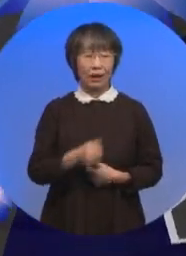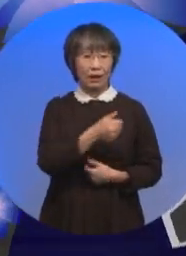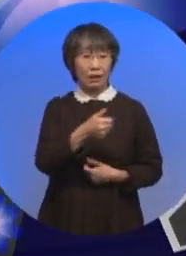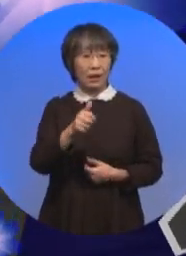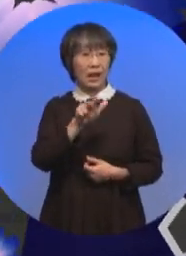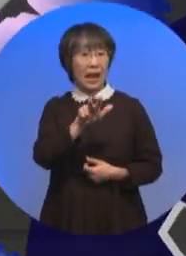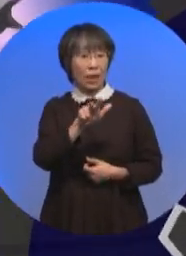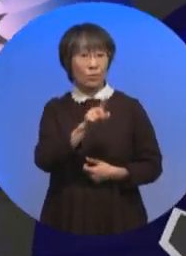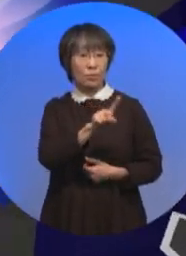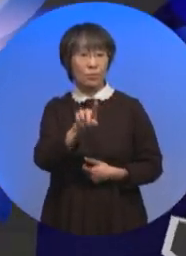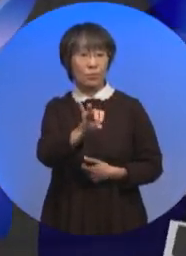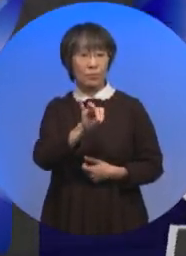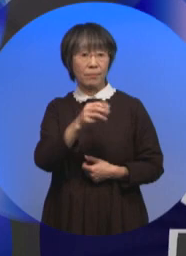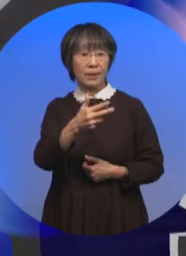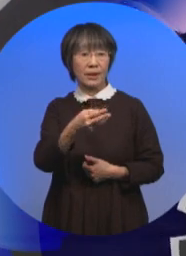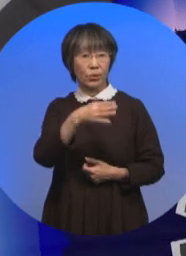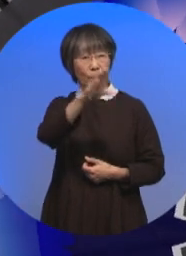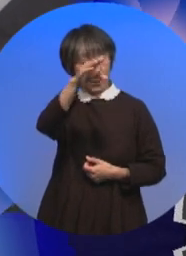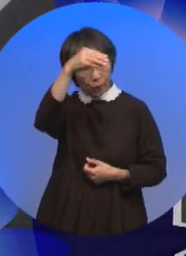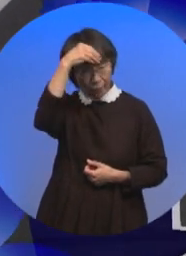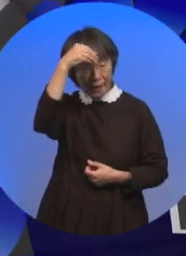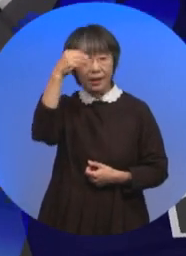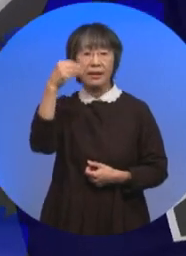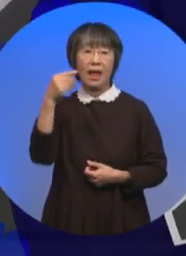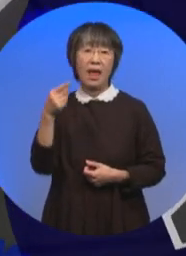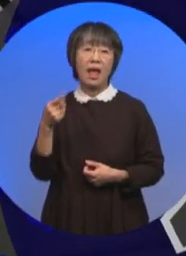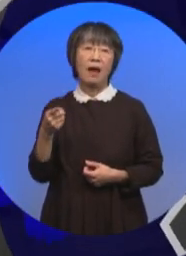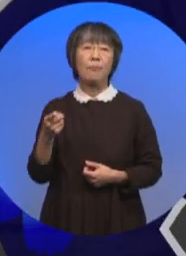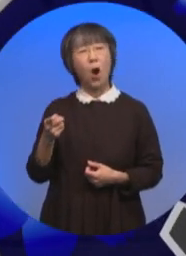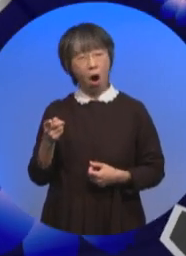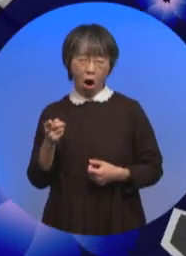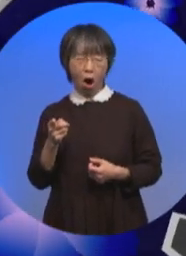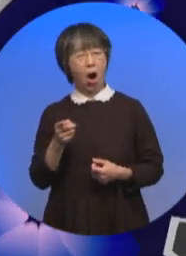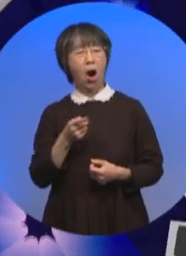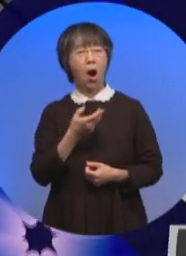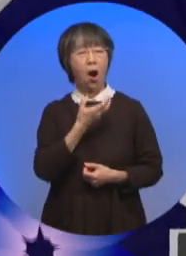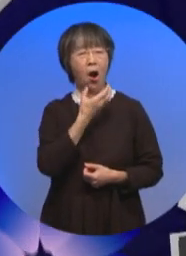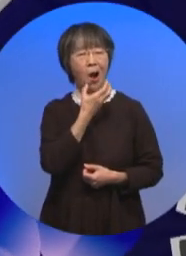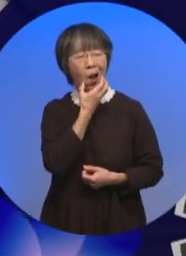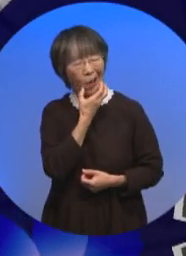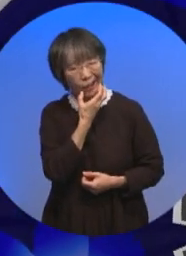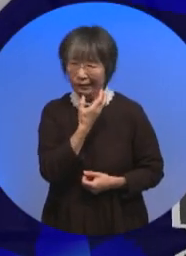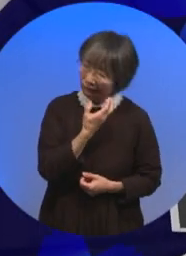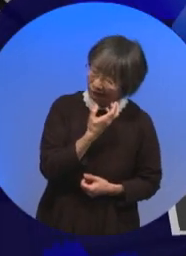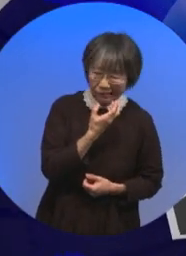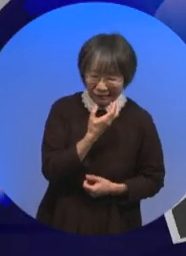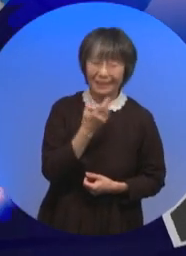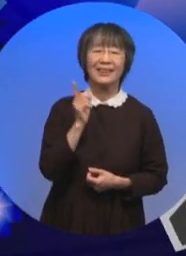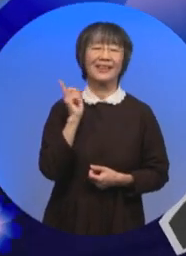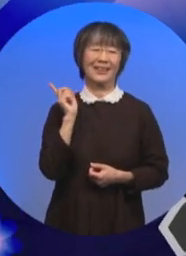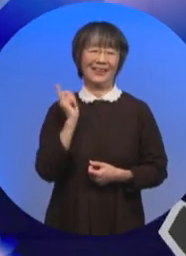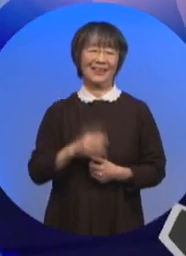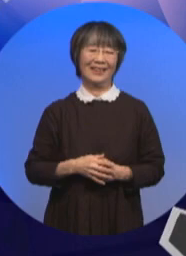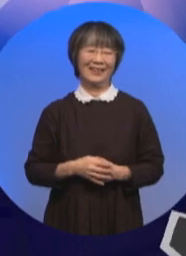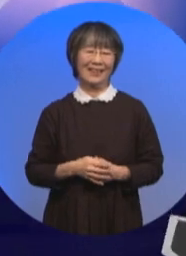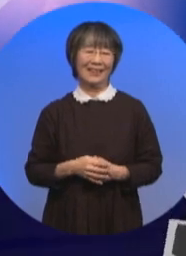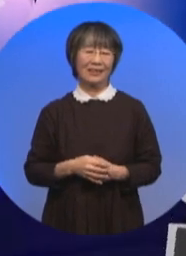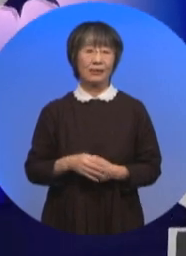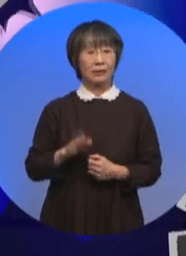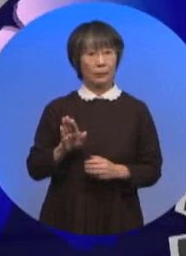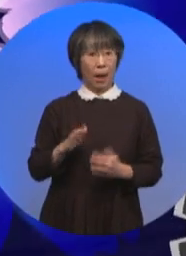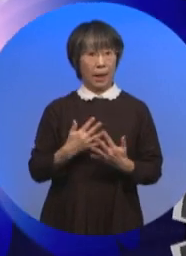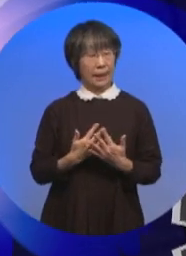ダ滑りの芸人末島隊員登場。先輩芸人の前で少々緊張気味。私は応援します